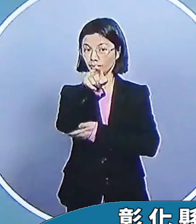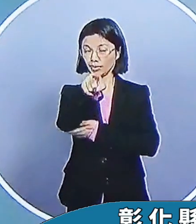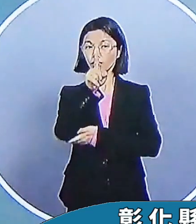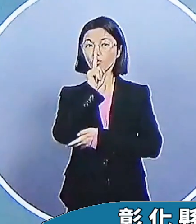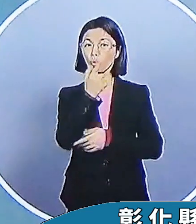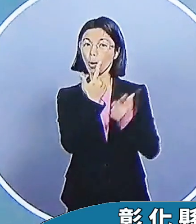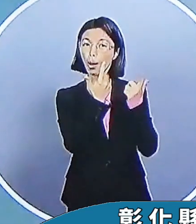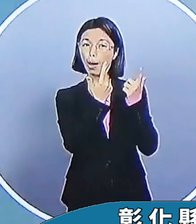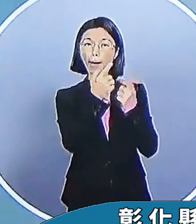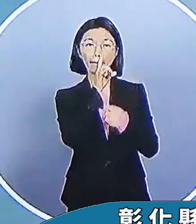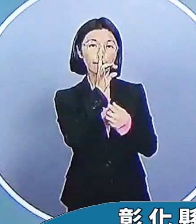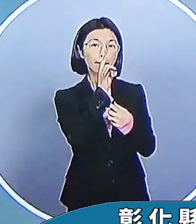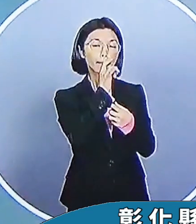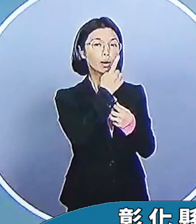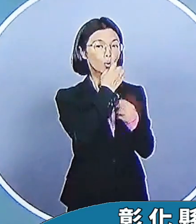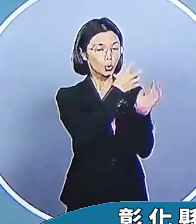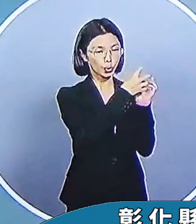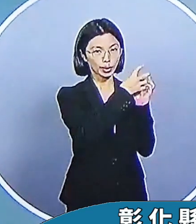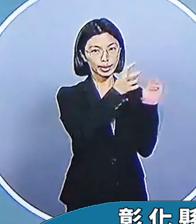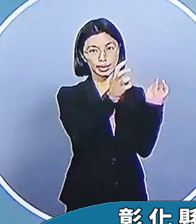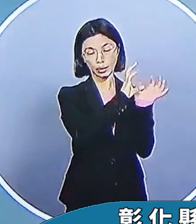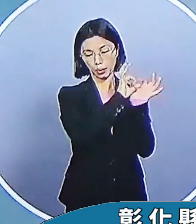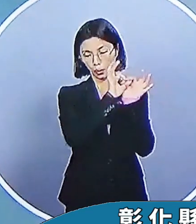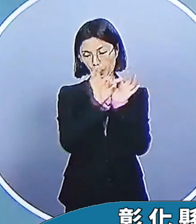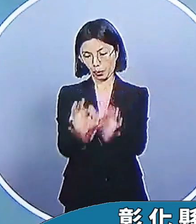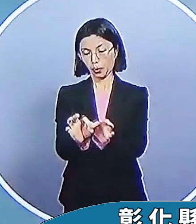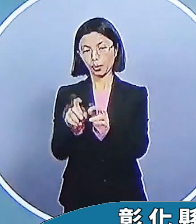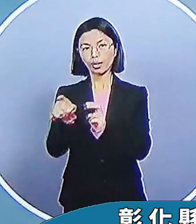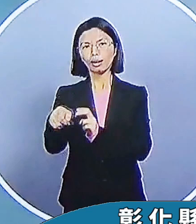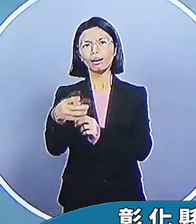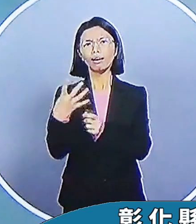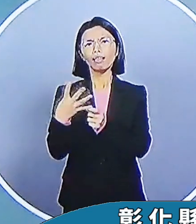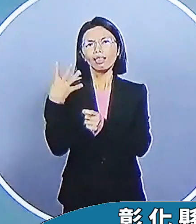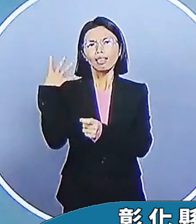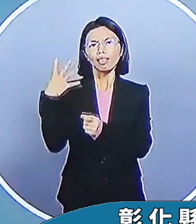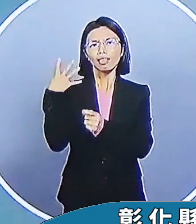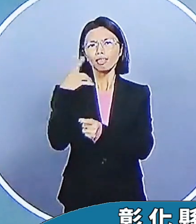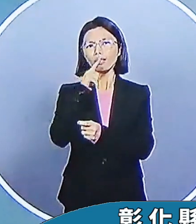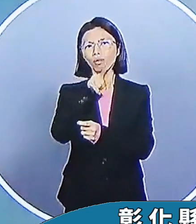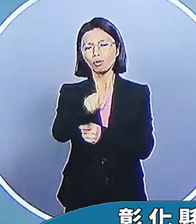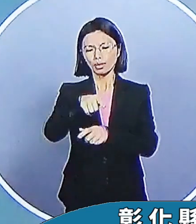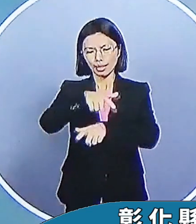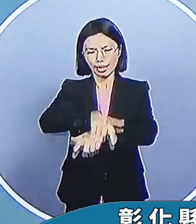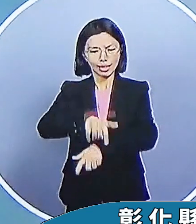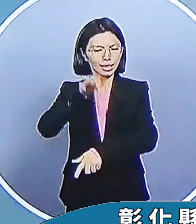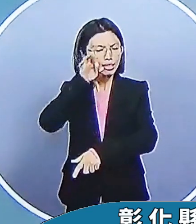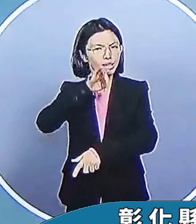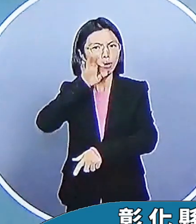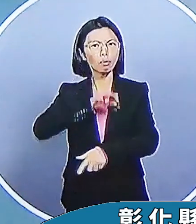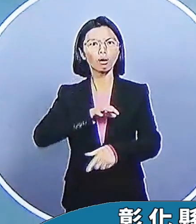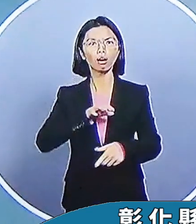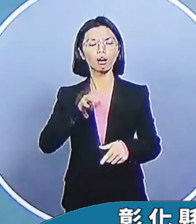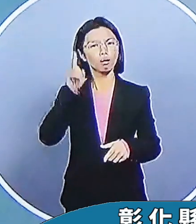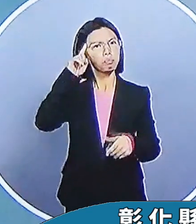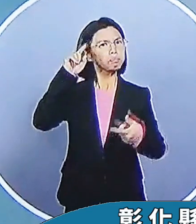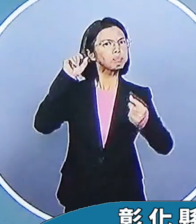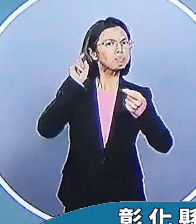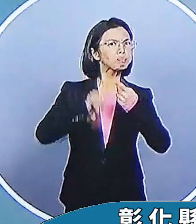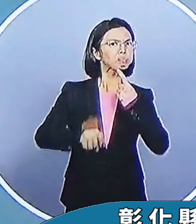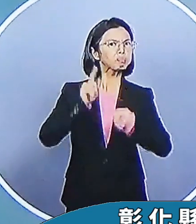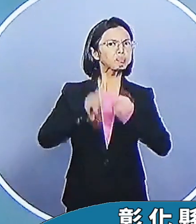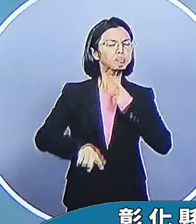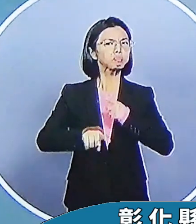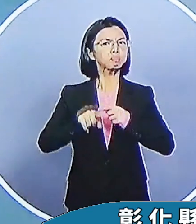彰的台中捷运绿线延伸到彰化，甲你信义捷所讲的南彰化的捷运，这是一个道菜